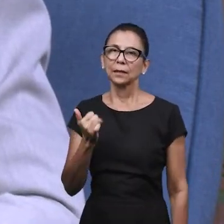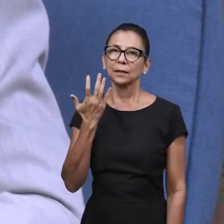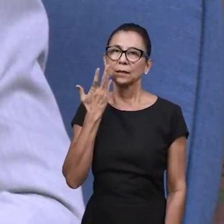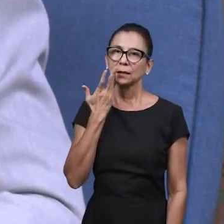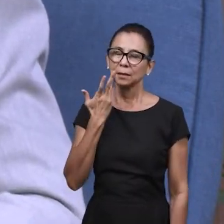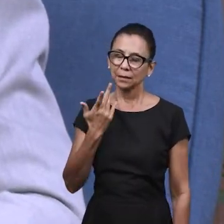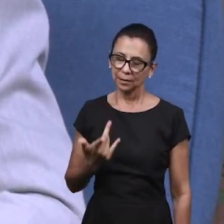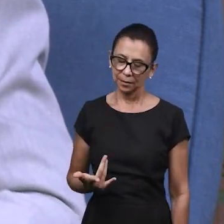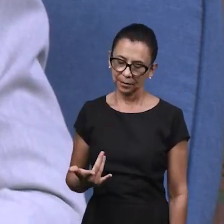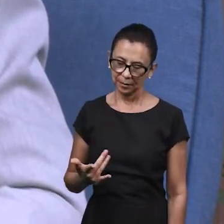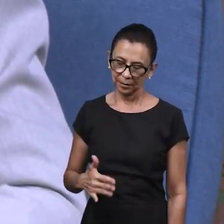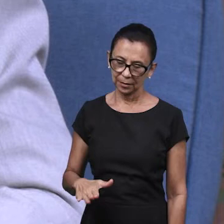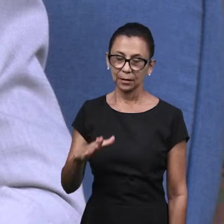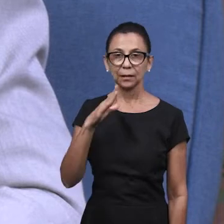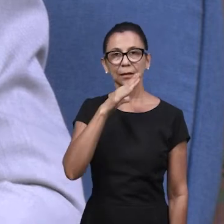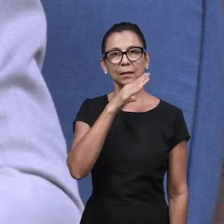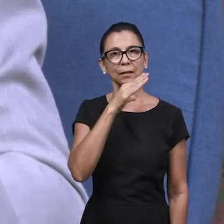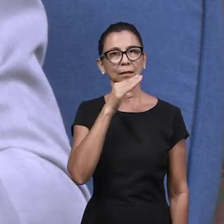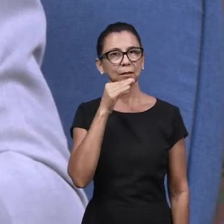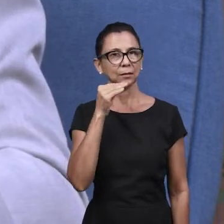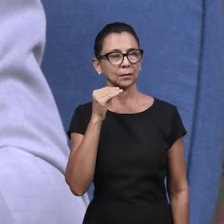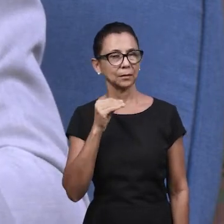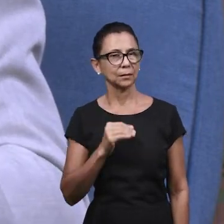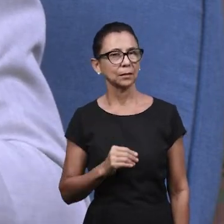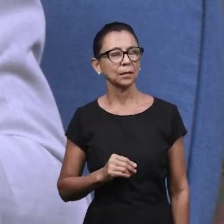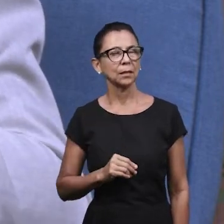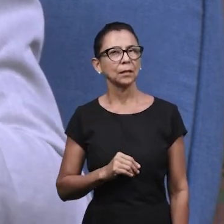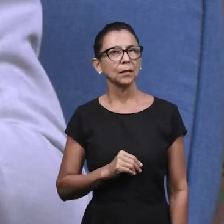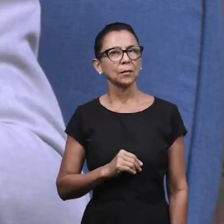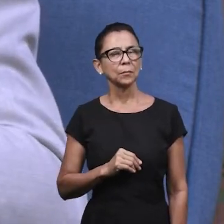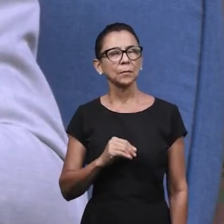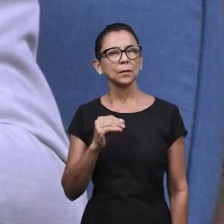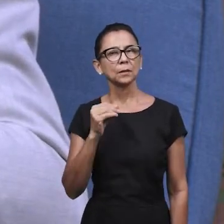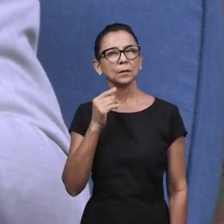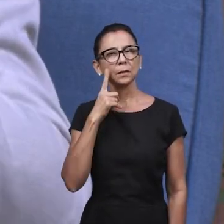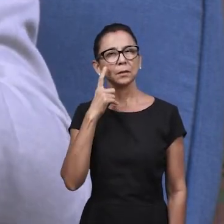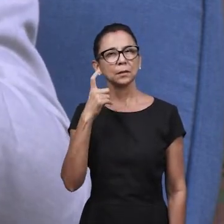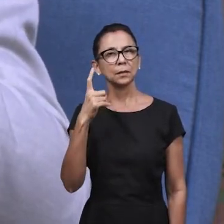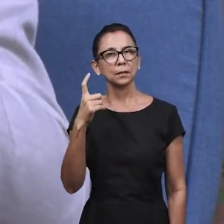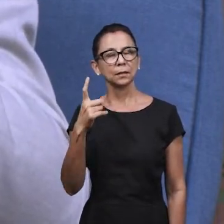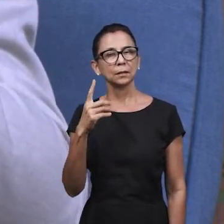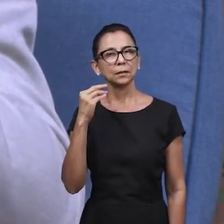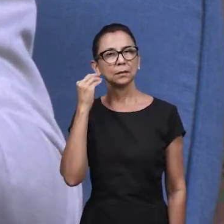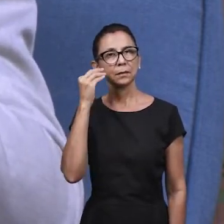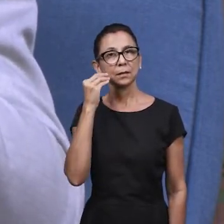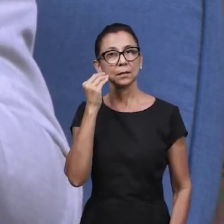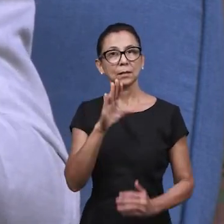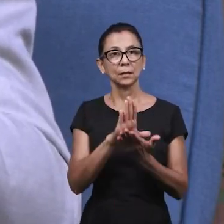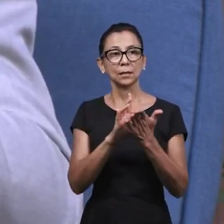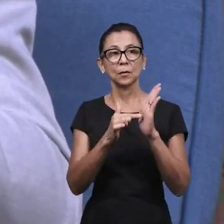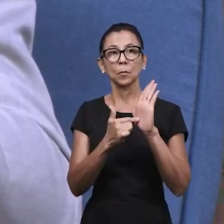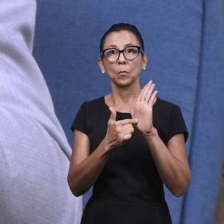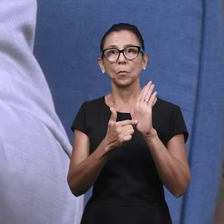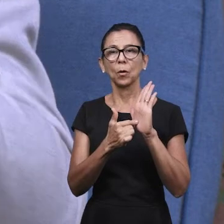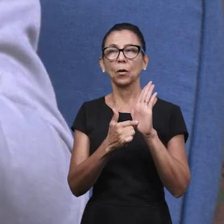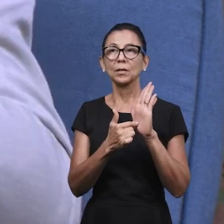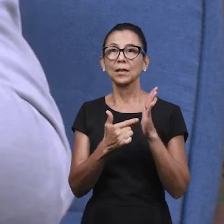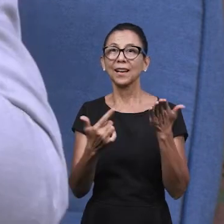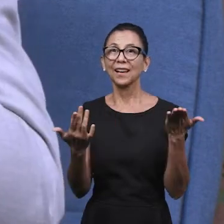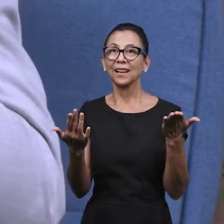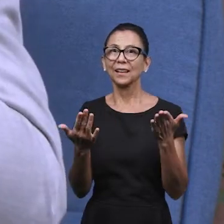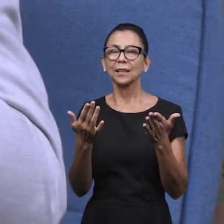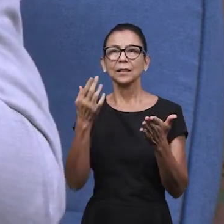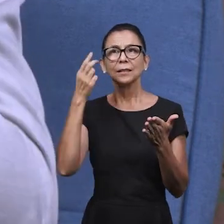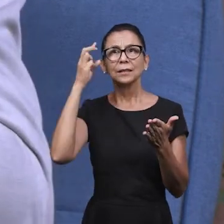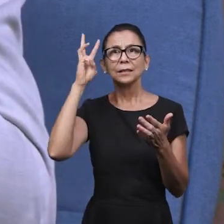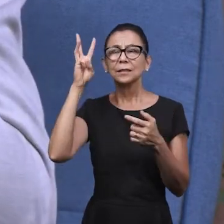chaque intermédiaire et chaque adolescent. Mais il y a une expérience qui attire beaucoup notre attention et qui est enregistrée dans